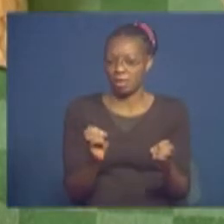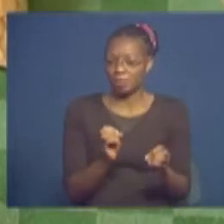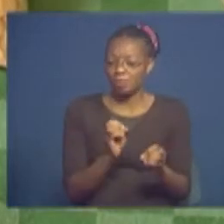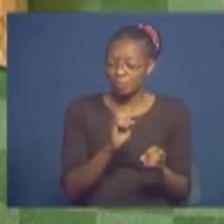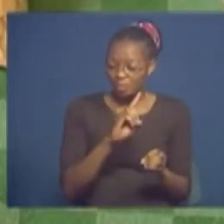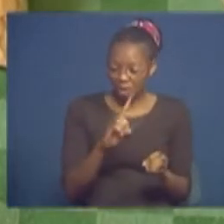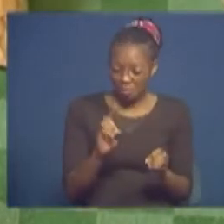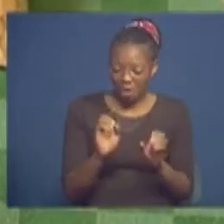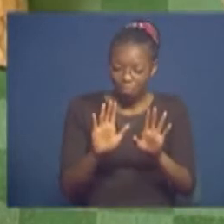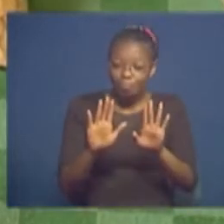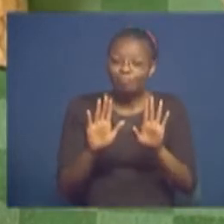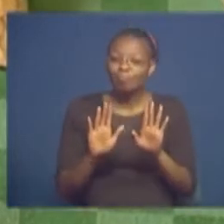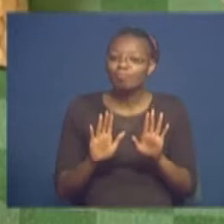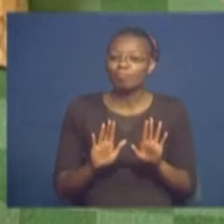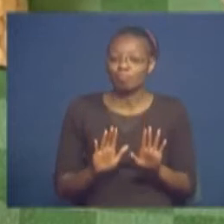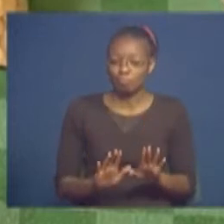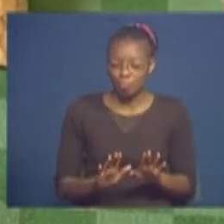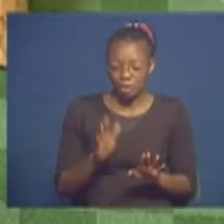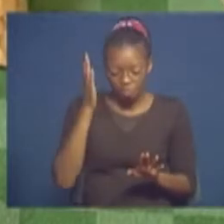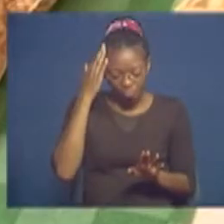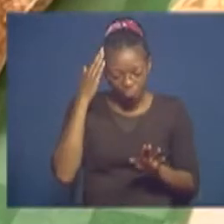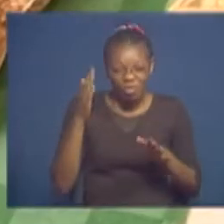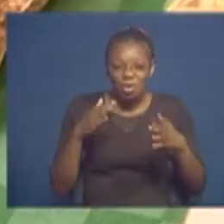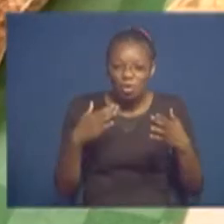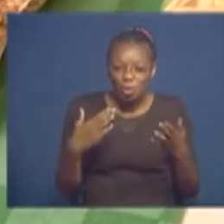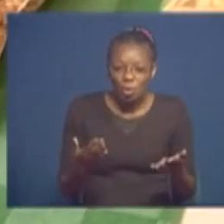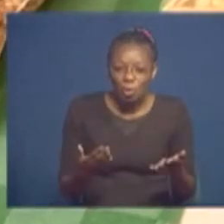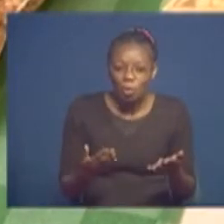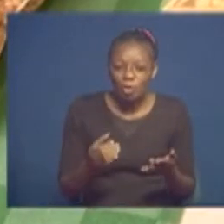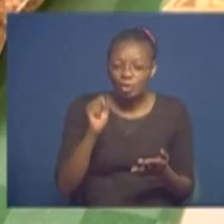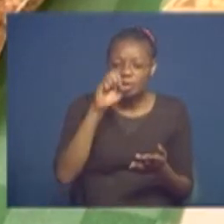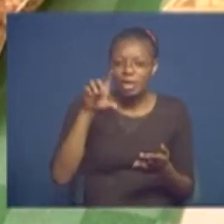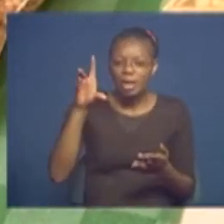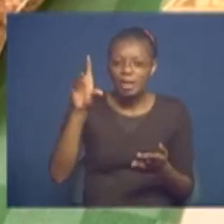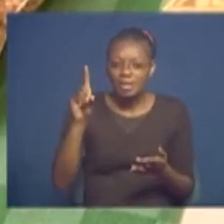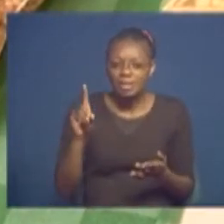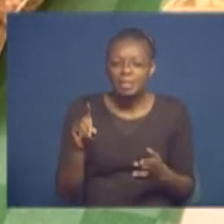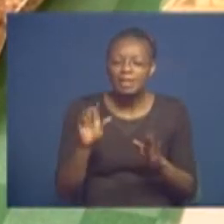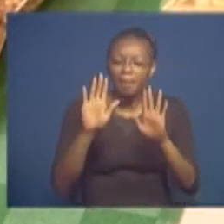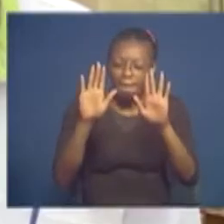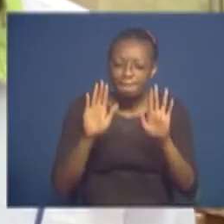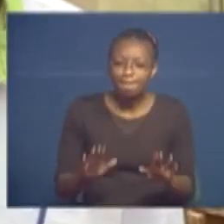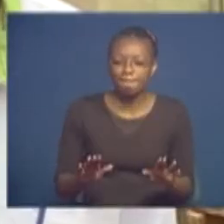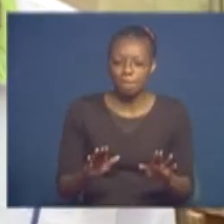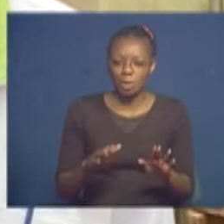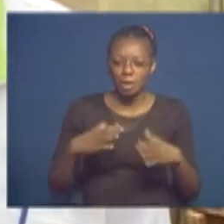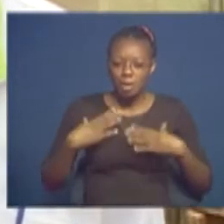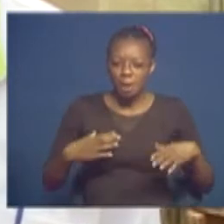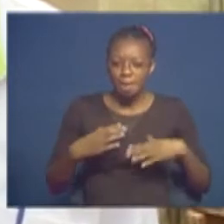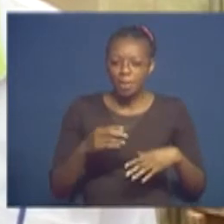ya kufanyiwa utafiti, lazima ipitie mikononi mwa KFIS. Kazi haishi hapo tu. Baada ya